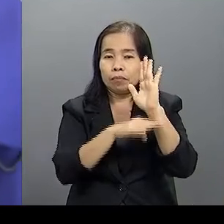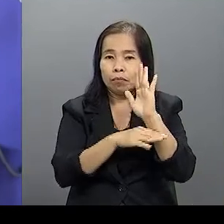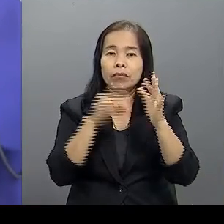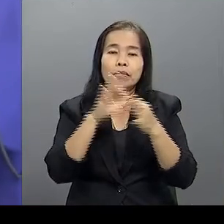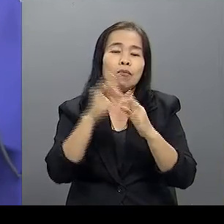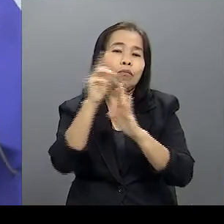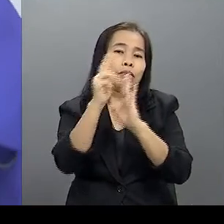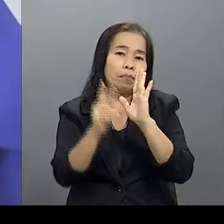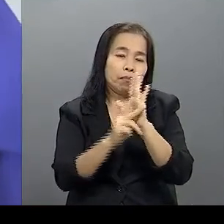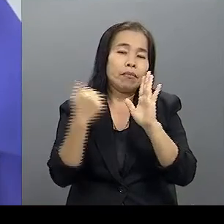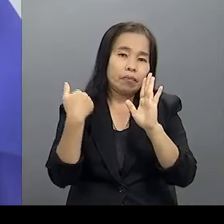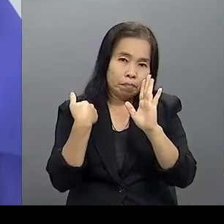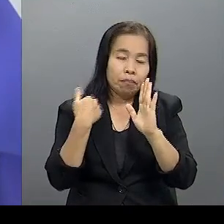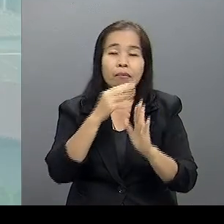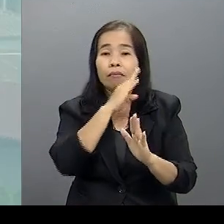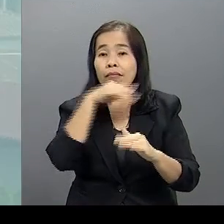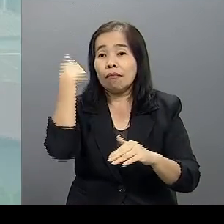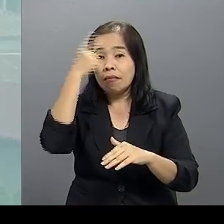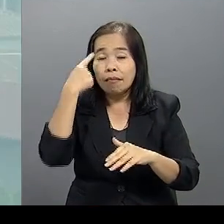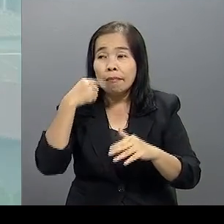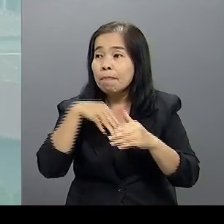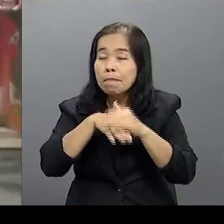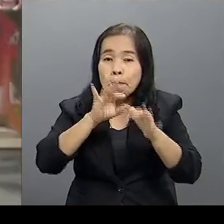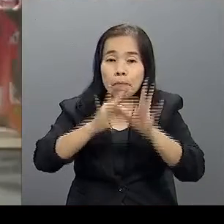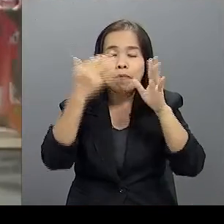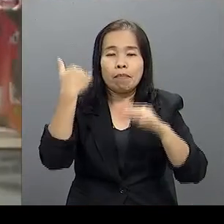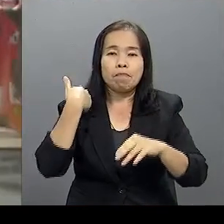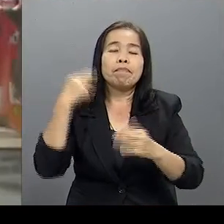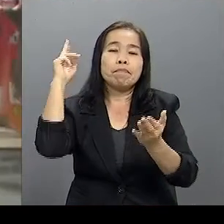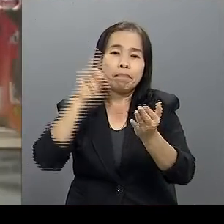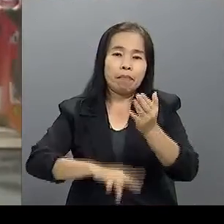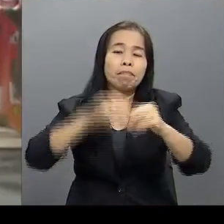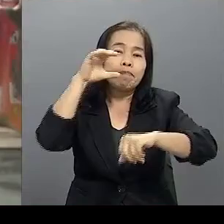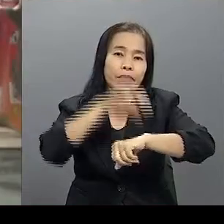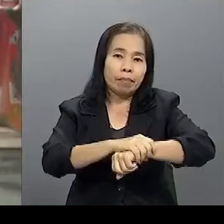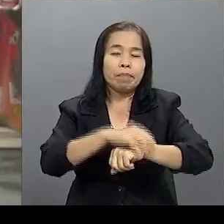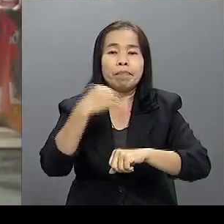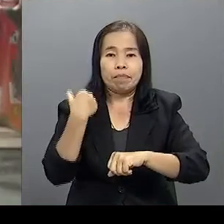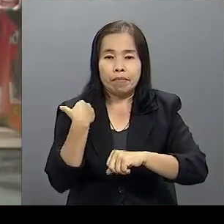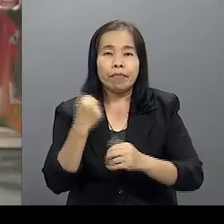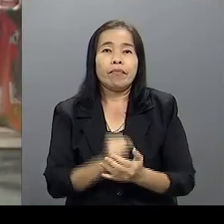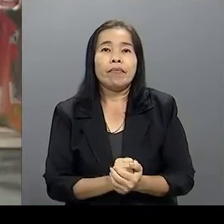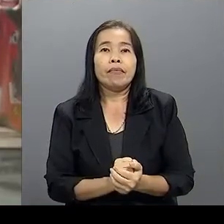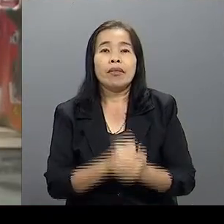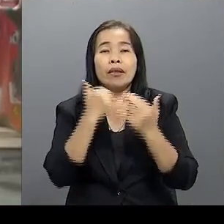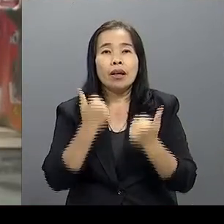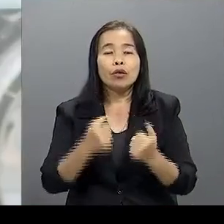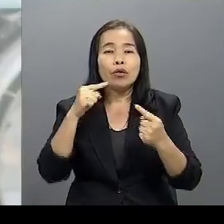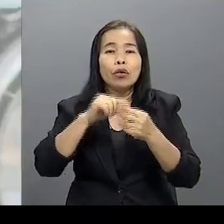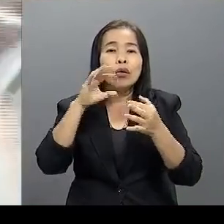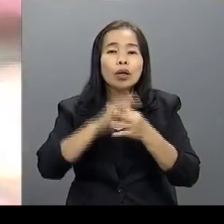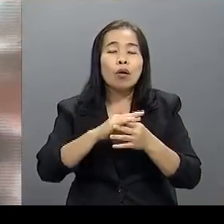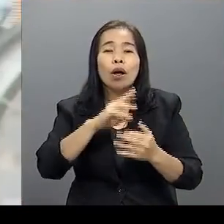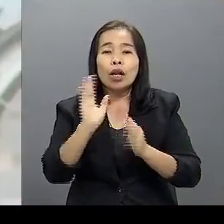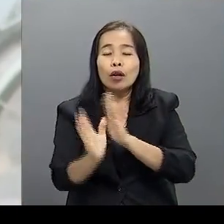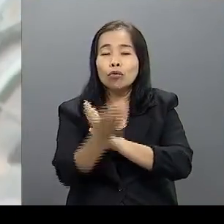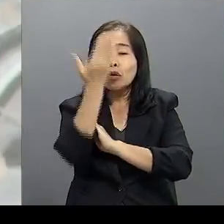โดยมีโทษทั้งจำทั้ปับขนาทที่คุณภาพอากาศจากเครื่องตรววคุภาพอากาศของโรมควบคุมรพิเช้าวัี้พ